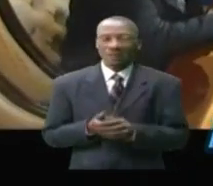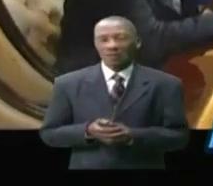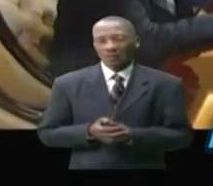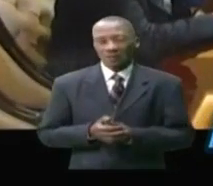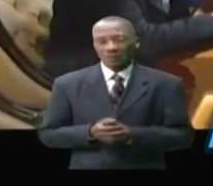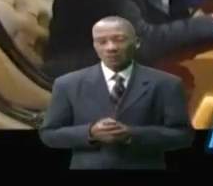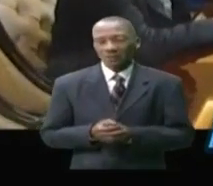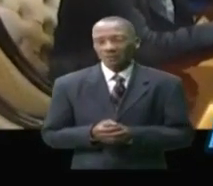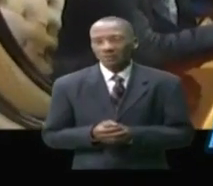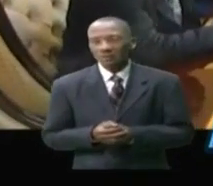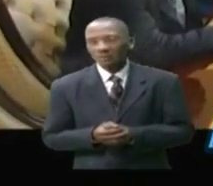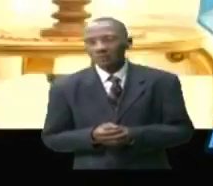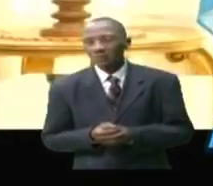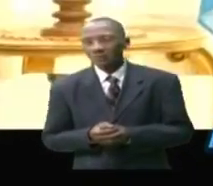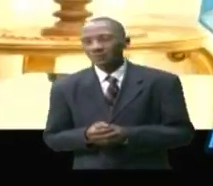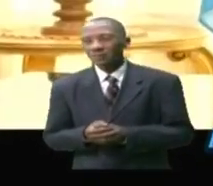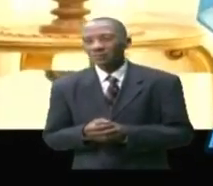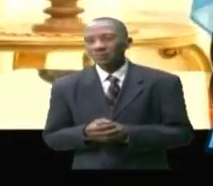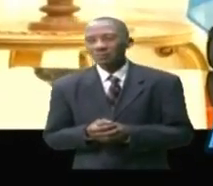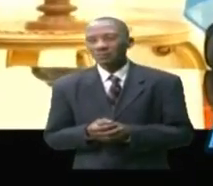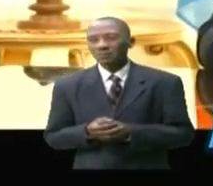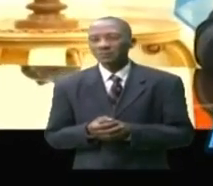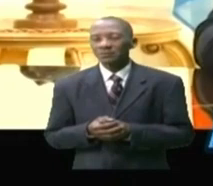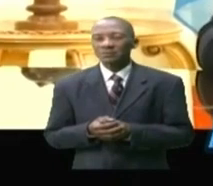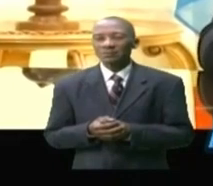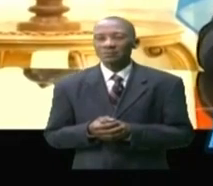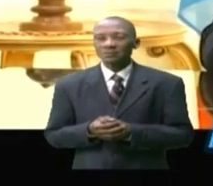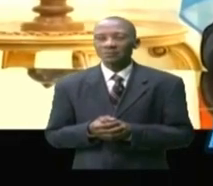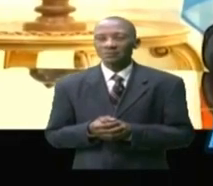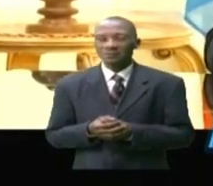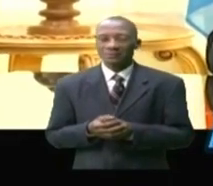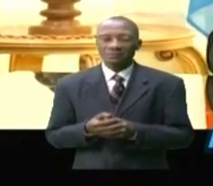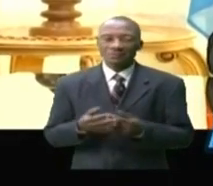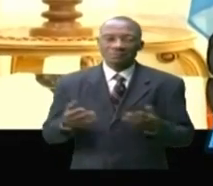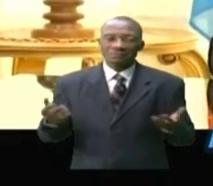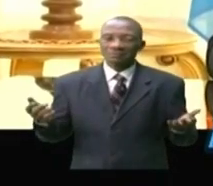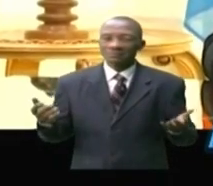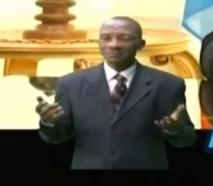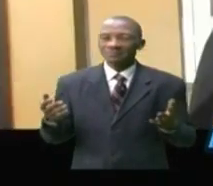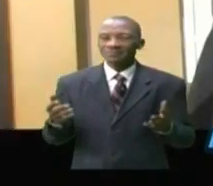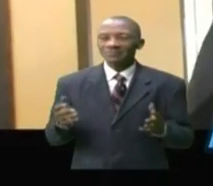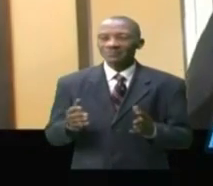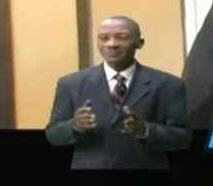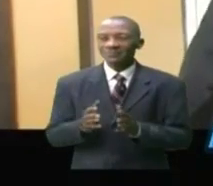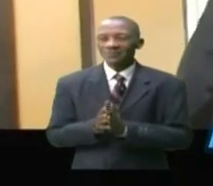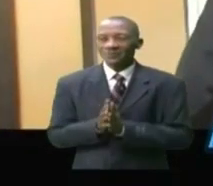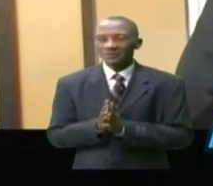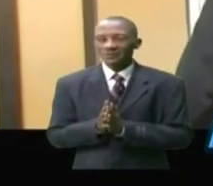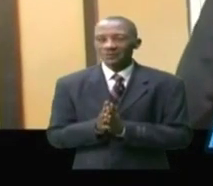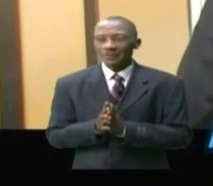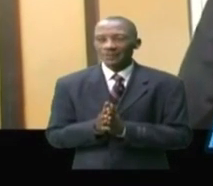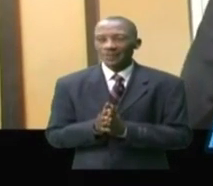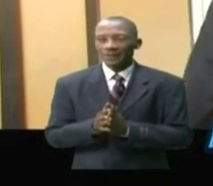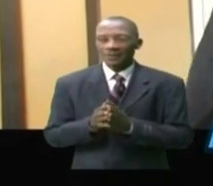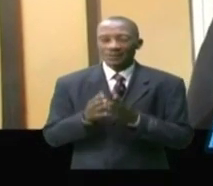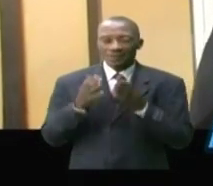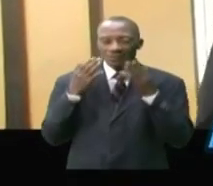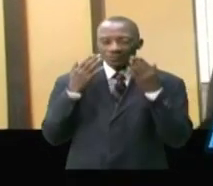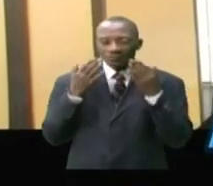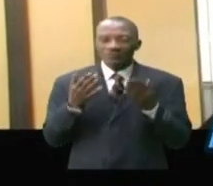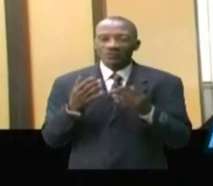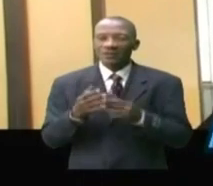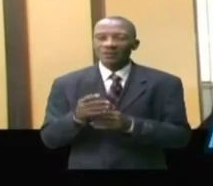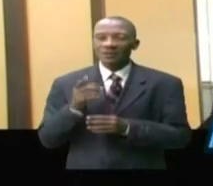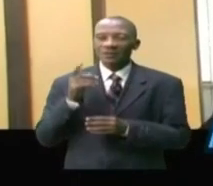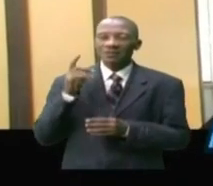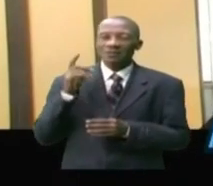Il a plu ce matin à son Excellence, Monsieur le Président de la République, de convoquer ce cadre informel, qui